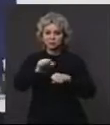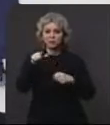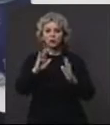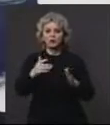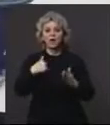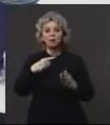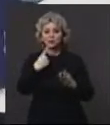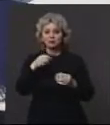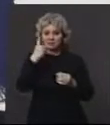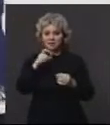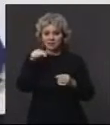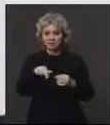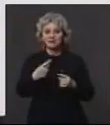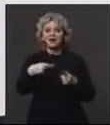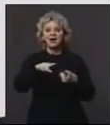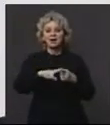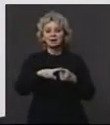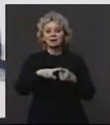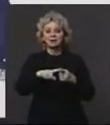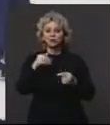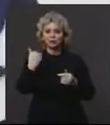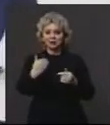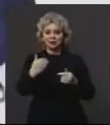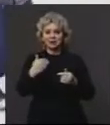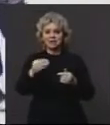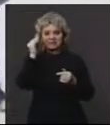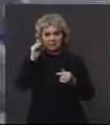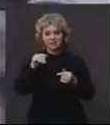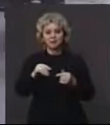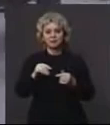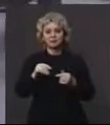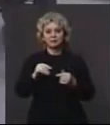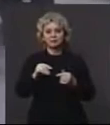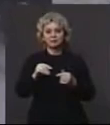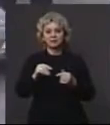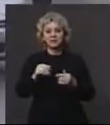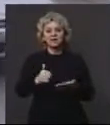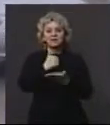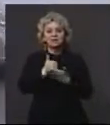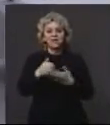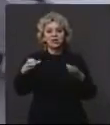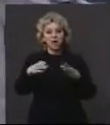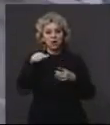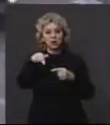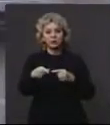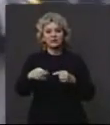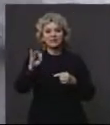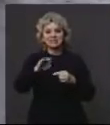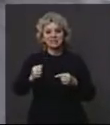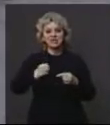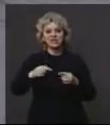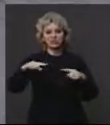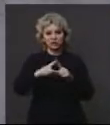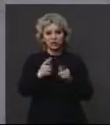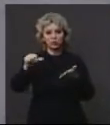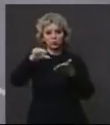мы можем донести это до их сознания. Возглавила колонну историческая военная